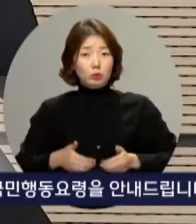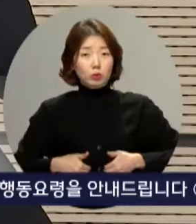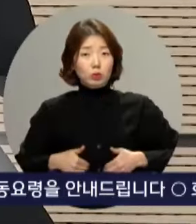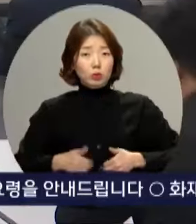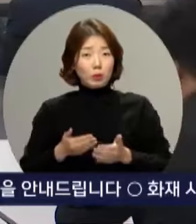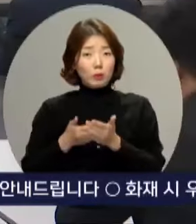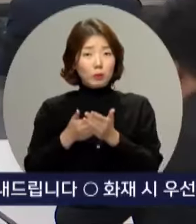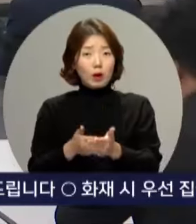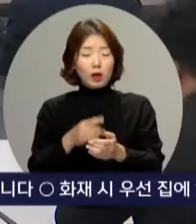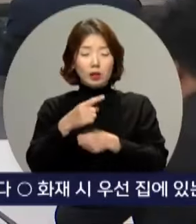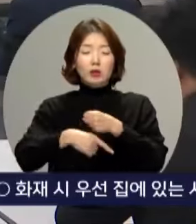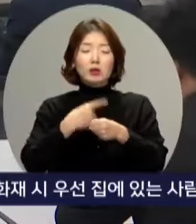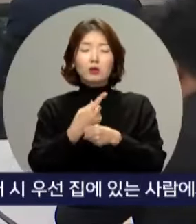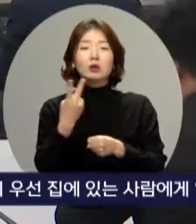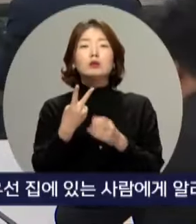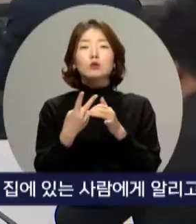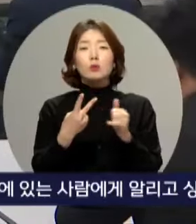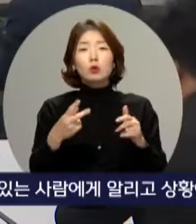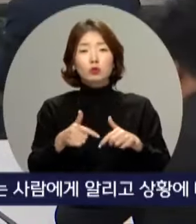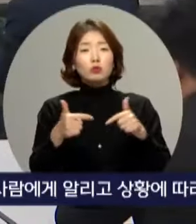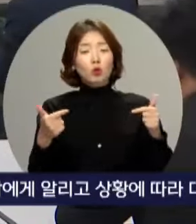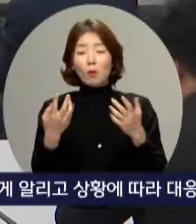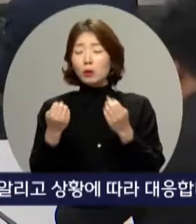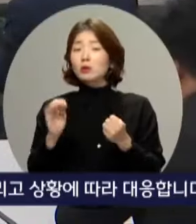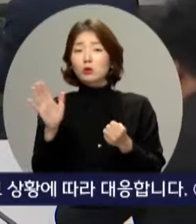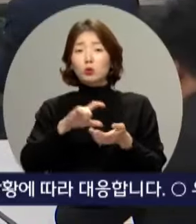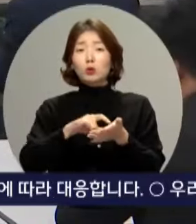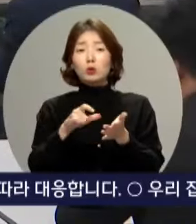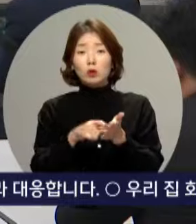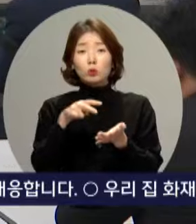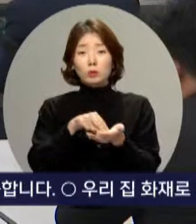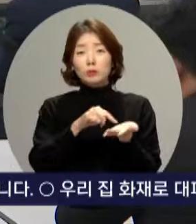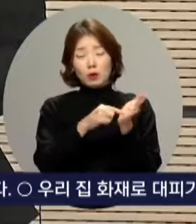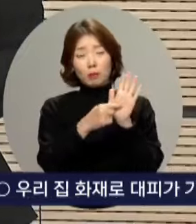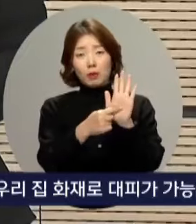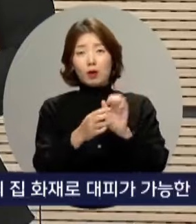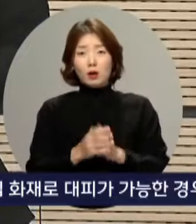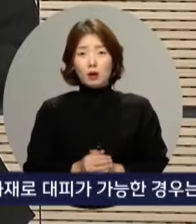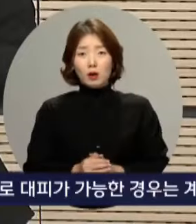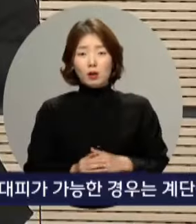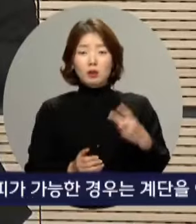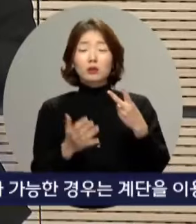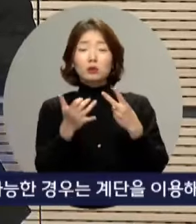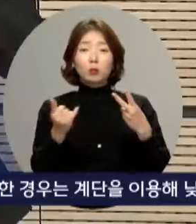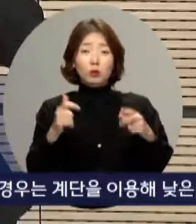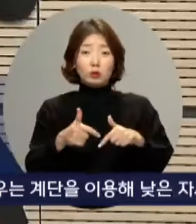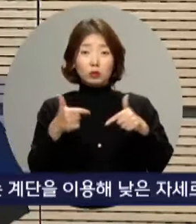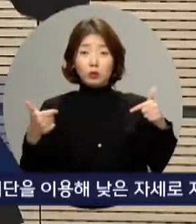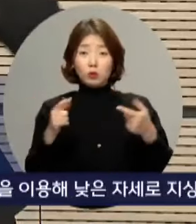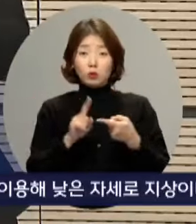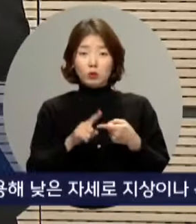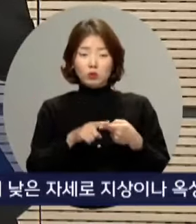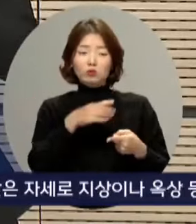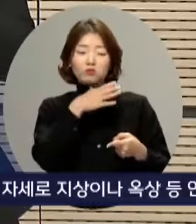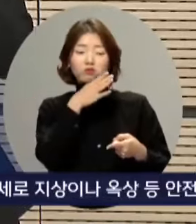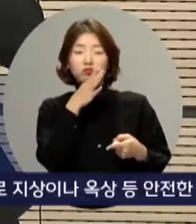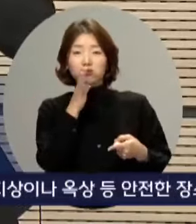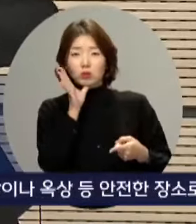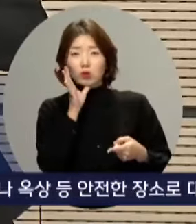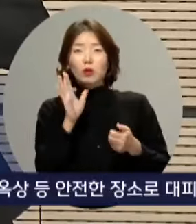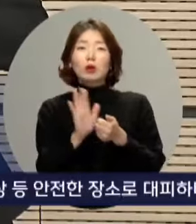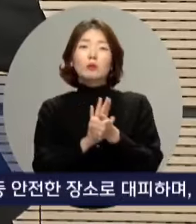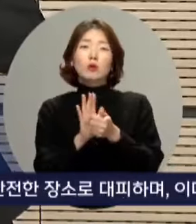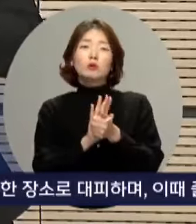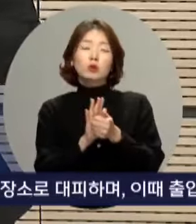있다며 연간 2천 명 증원은 결코 많은 수가 아니라는 입장입니다. 2천 명 증원은 고령화로 인한 의료